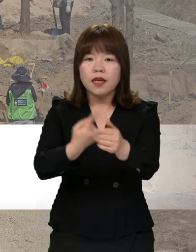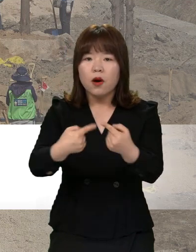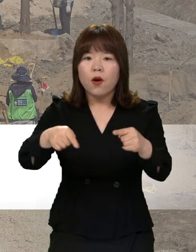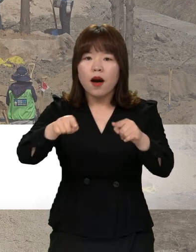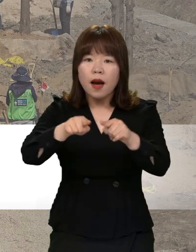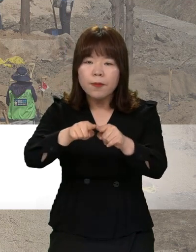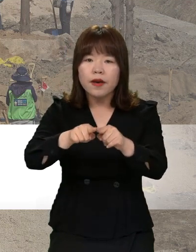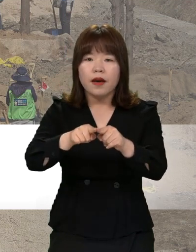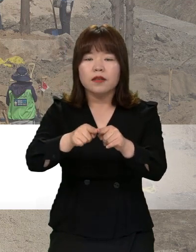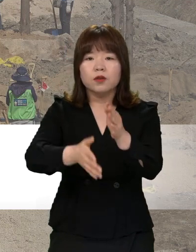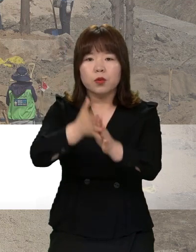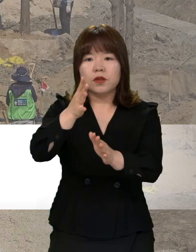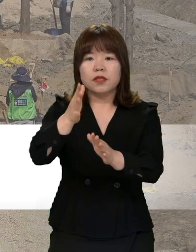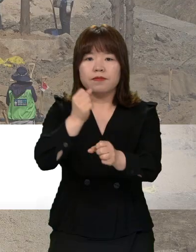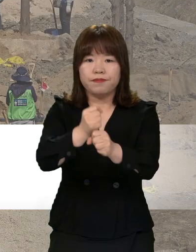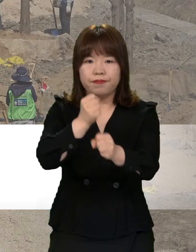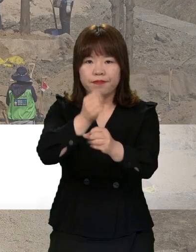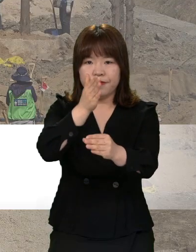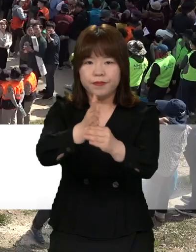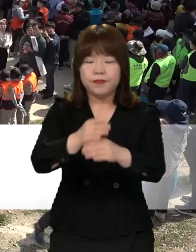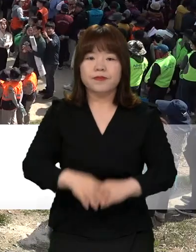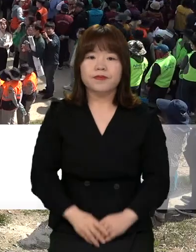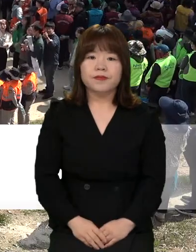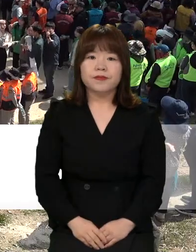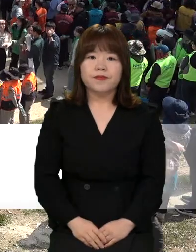도시의 모습을 그려나가고 있습니다.